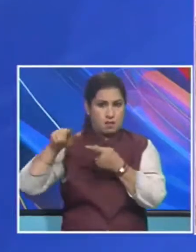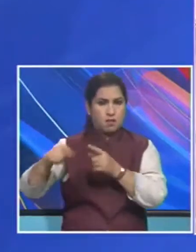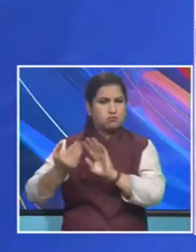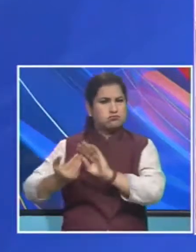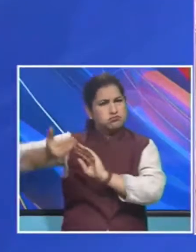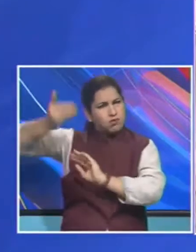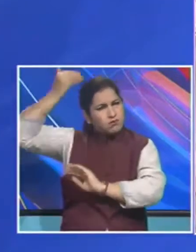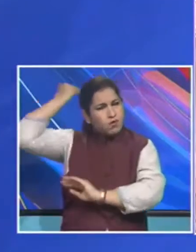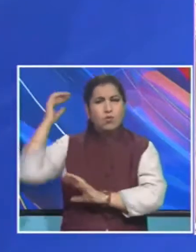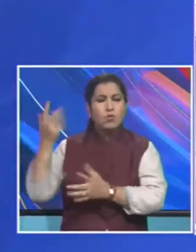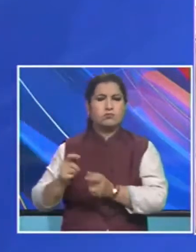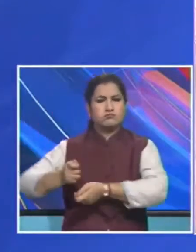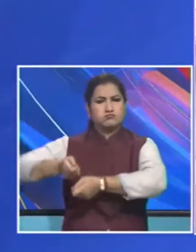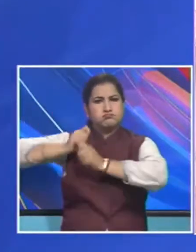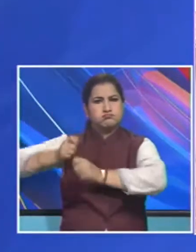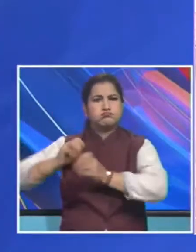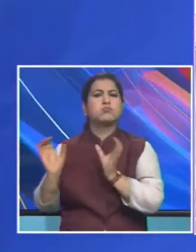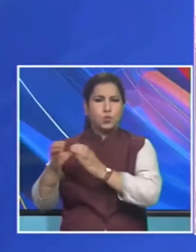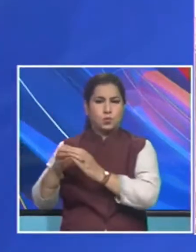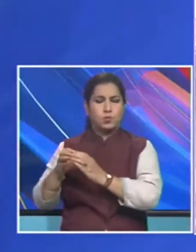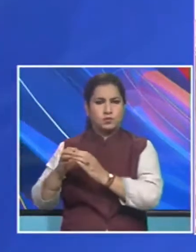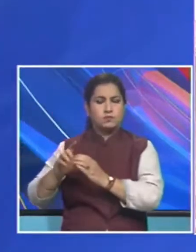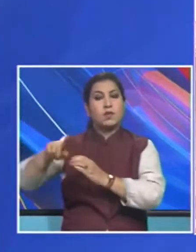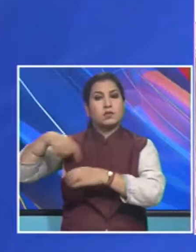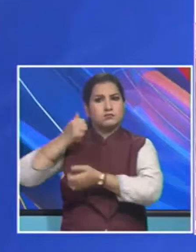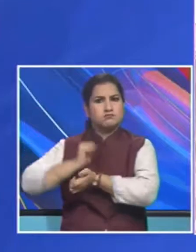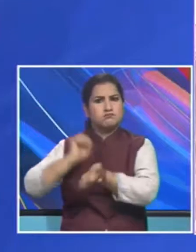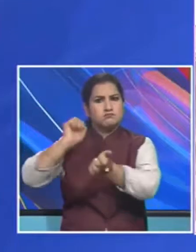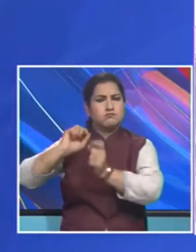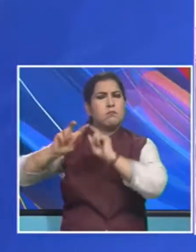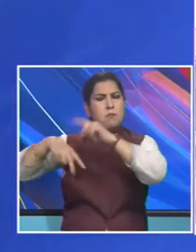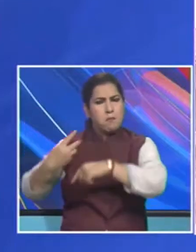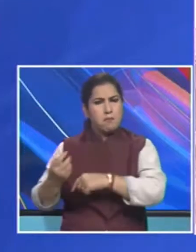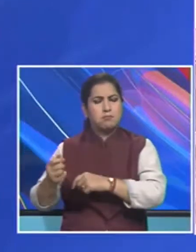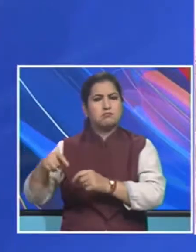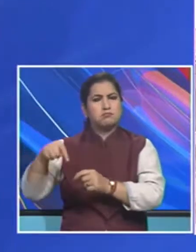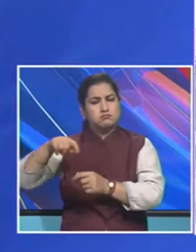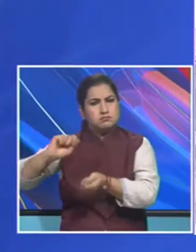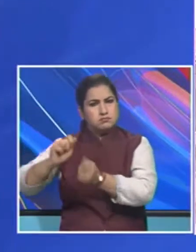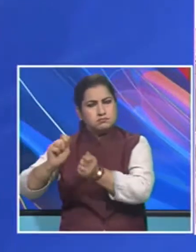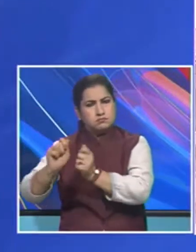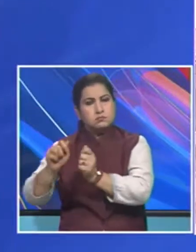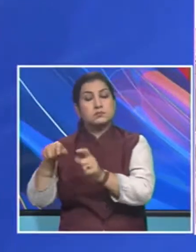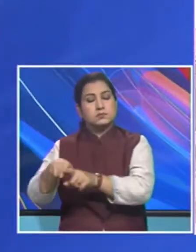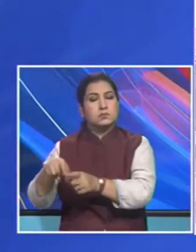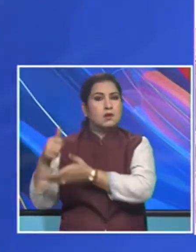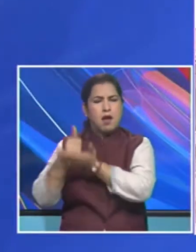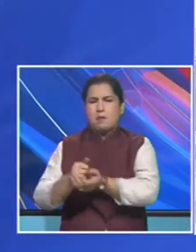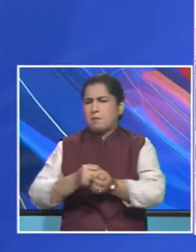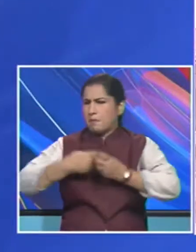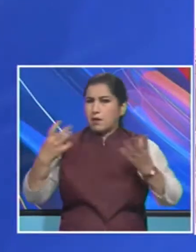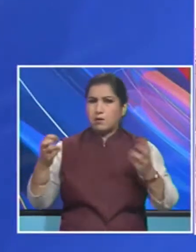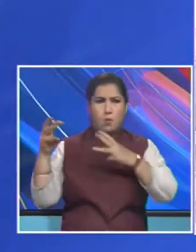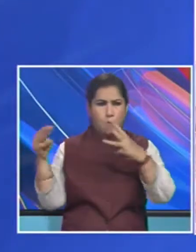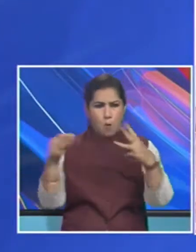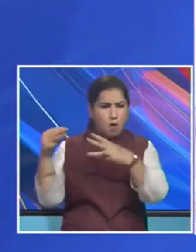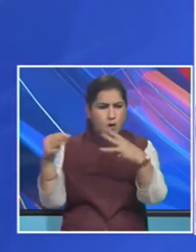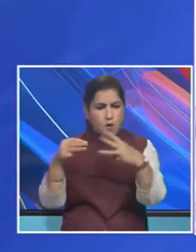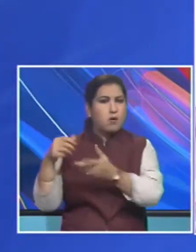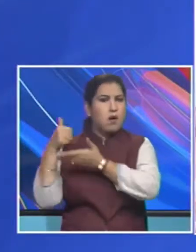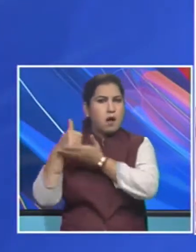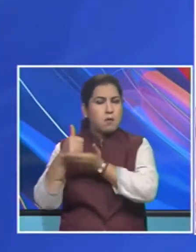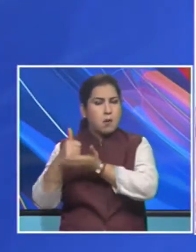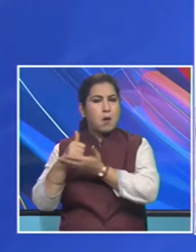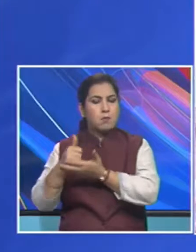रूप में हुआ। स्वतंत्रता के बाद कई बार राष्ट्रपति अंगरक्षक ने अनेक युद्ध में अपने युद्ध कौशल का परिचय